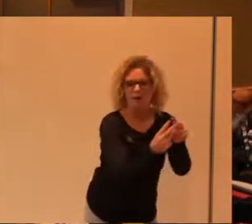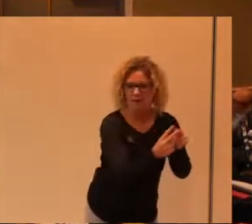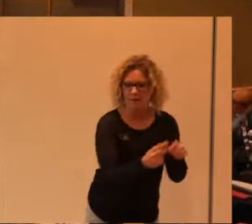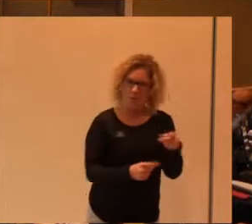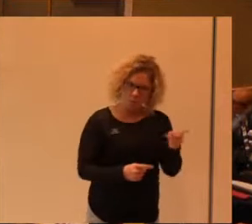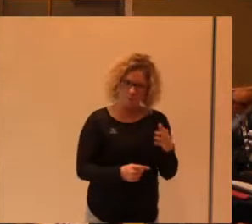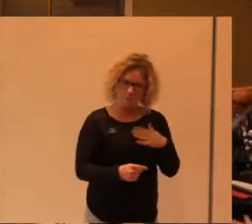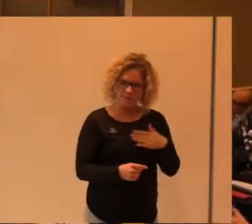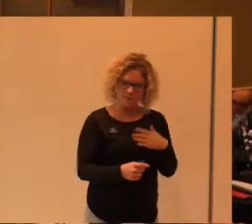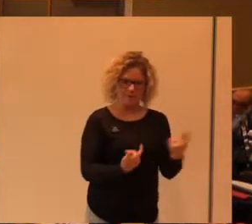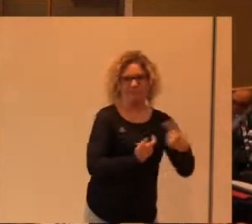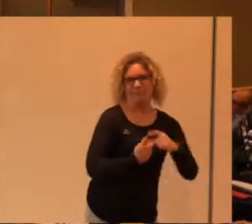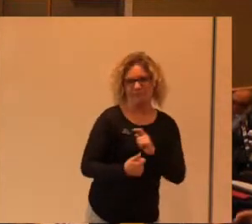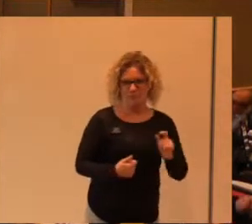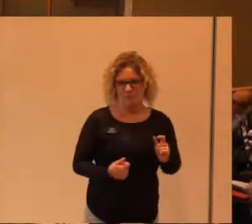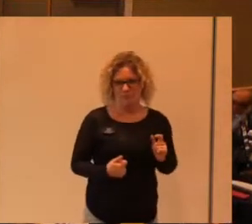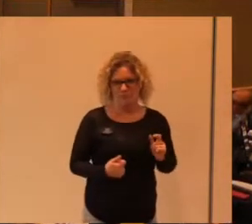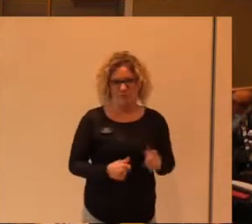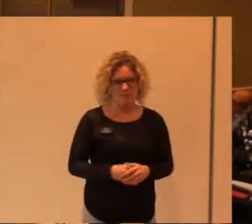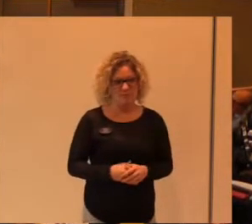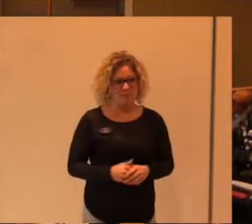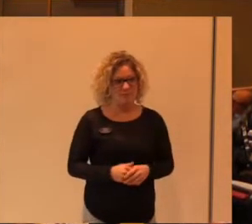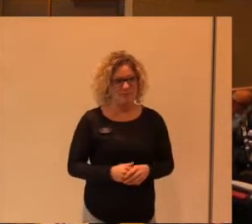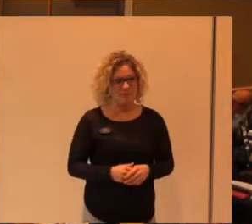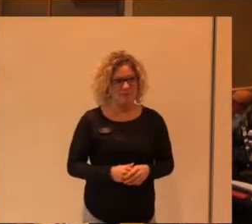dem vi vill nå.